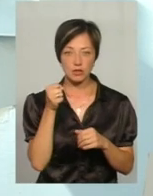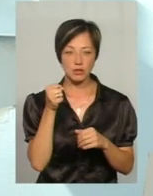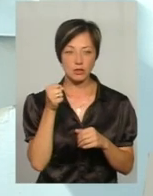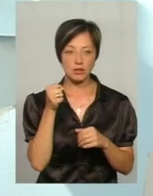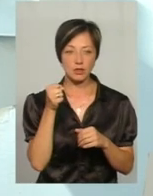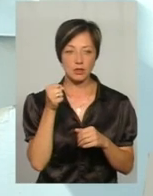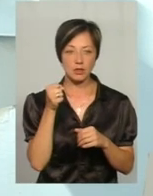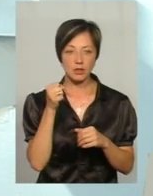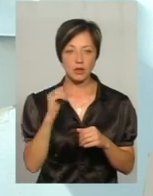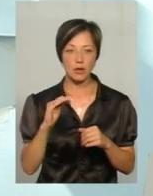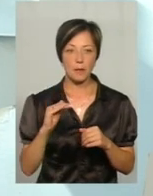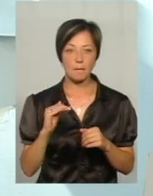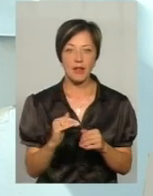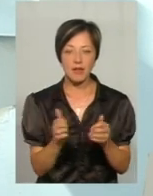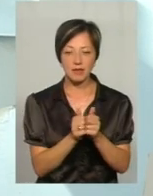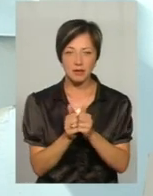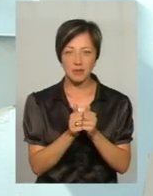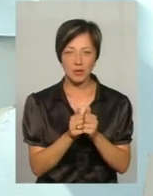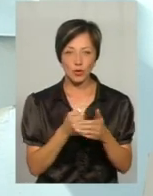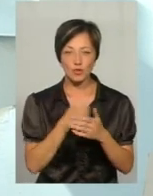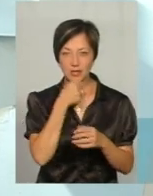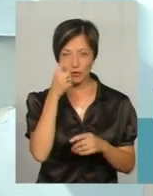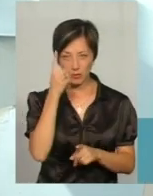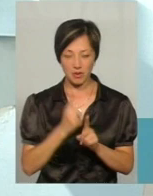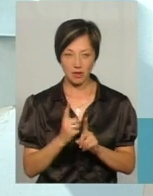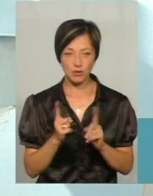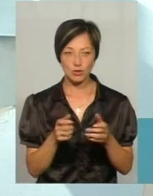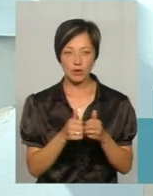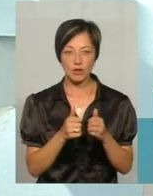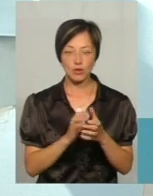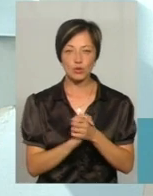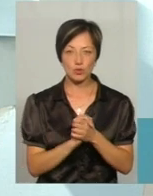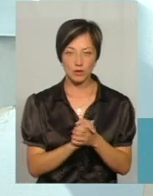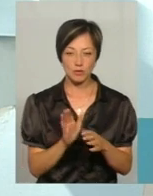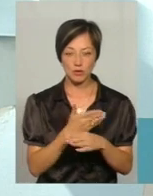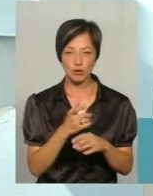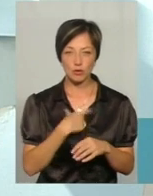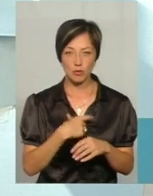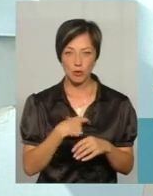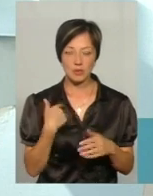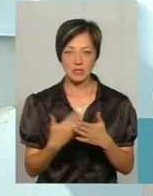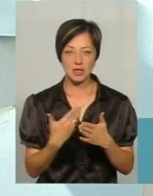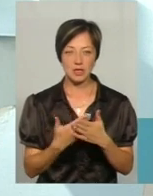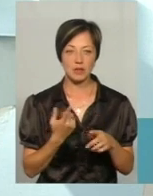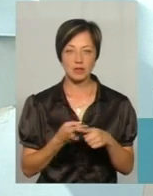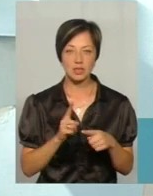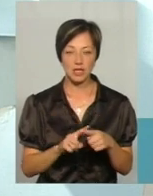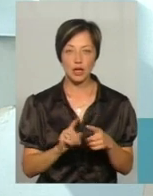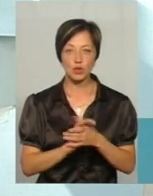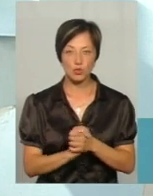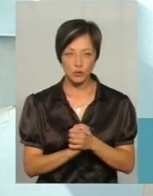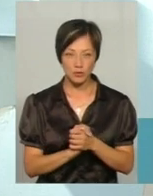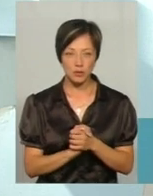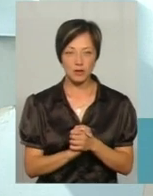Тобто маленький прямо так, знаєте, прив'язаний. Діти дуже, дуже дружні між собою. Мені здається, що саме оця от дружність між